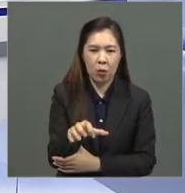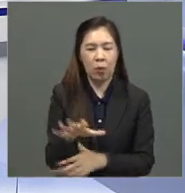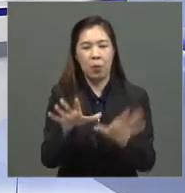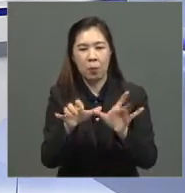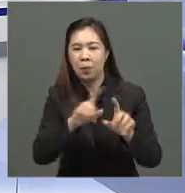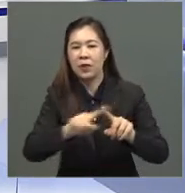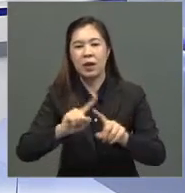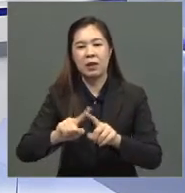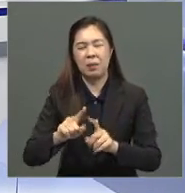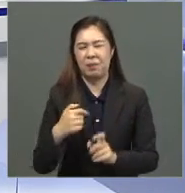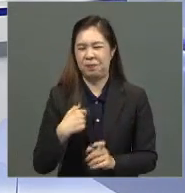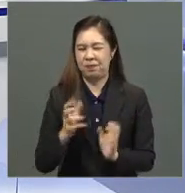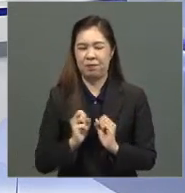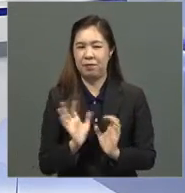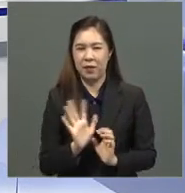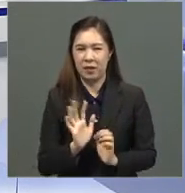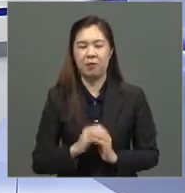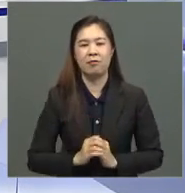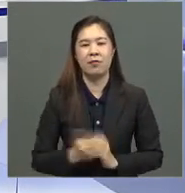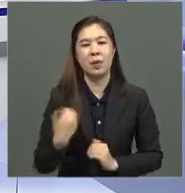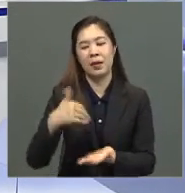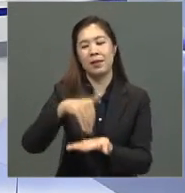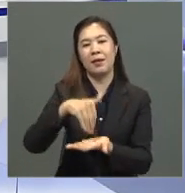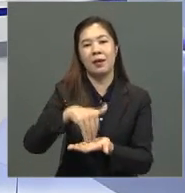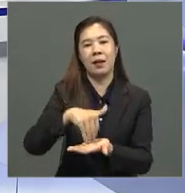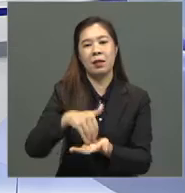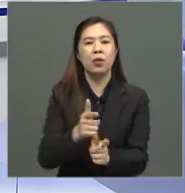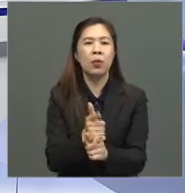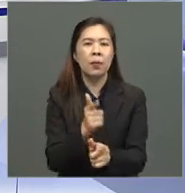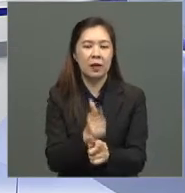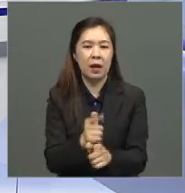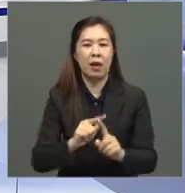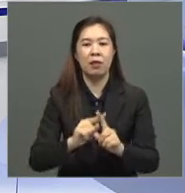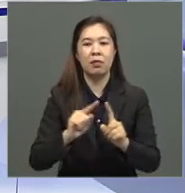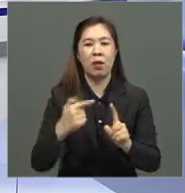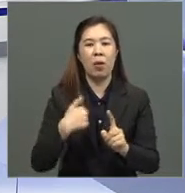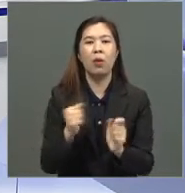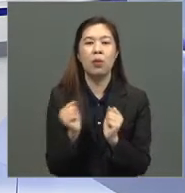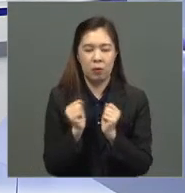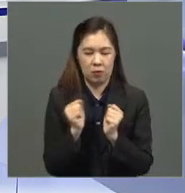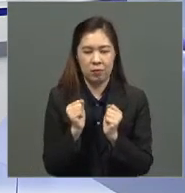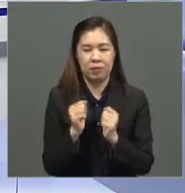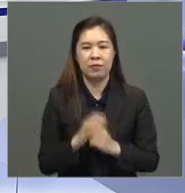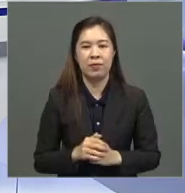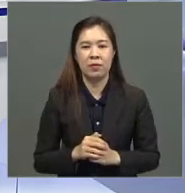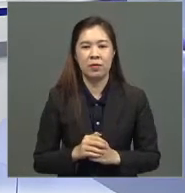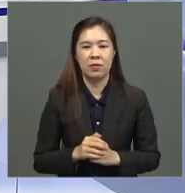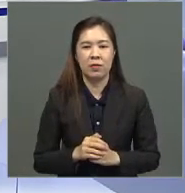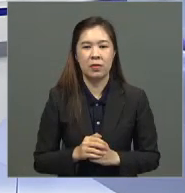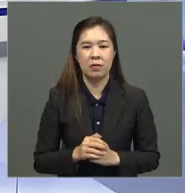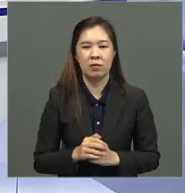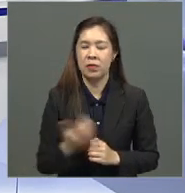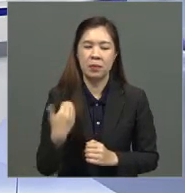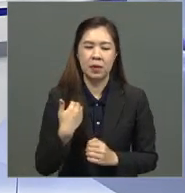ากินนะคะทั้งที่จริงๆแล้วตลาดกลางกุ้งเนี่ยก็เป็นส่วนของกุ้งเลี้ยงด้วยซ้ำแต่ตอนนี้เนี่ยคนก็กลัวกันไปหมดกุ้งก็ไม่กินหมึก